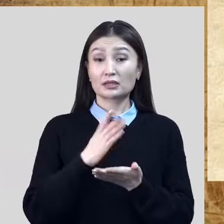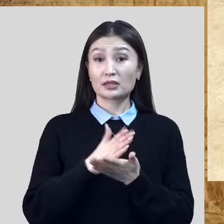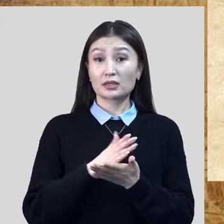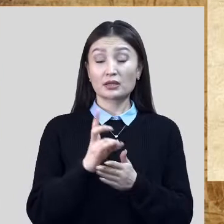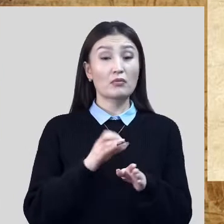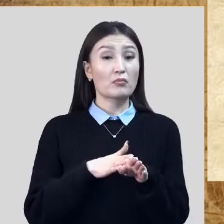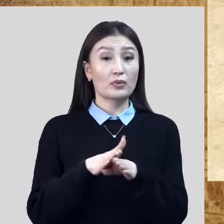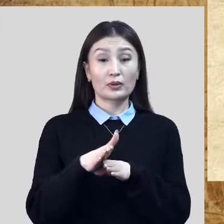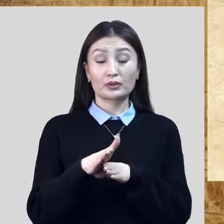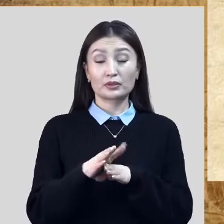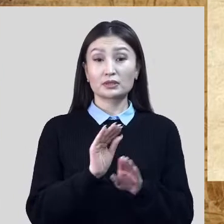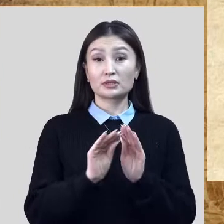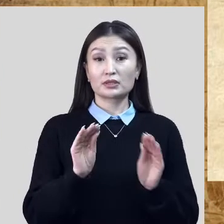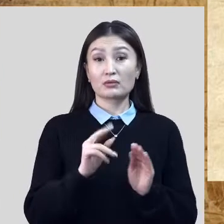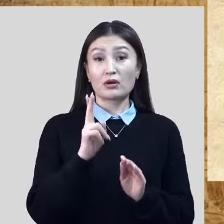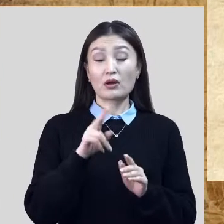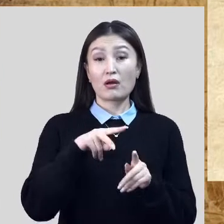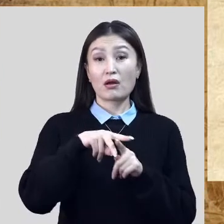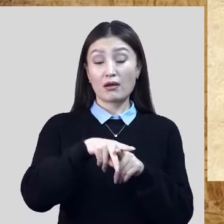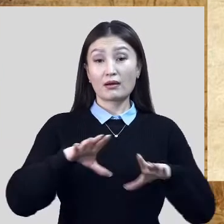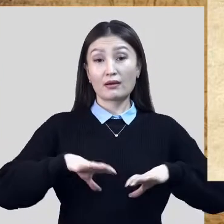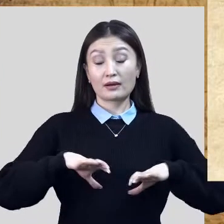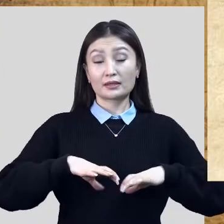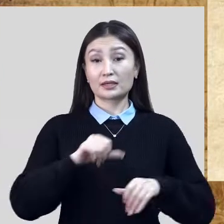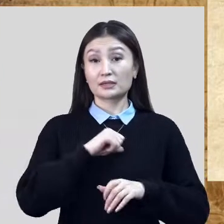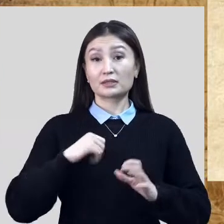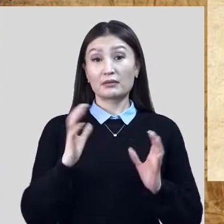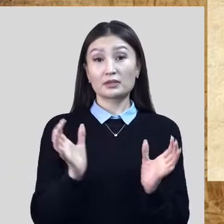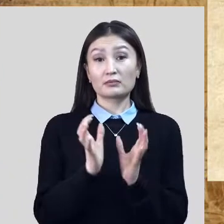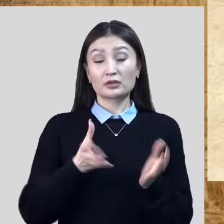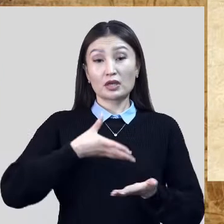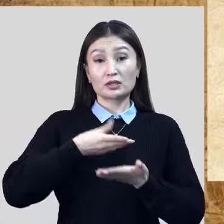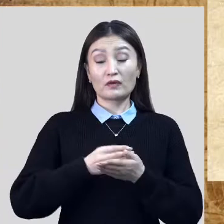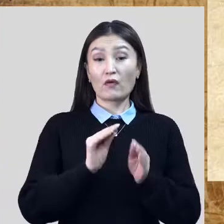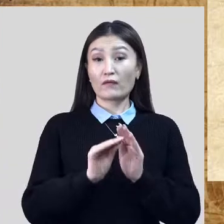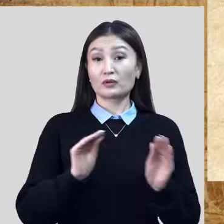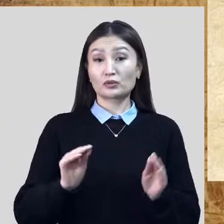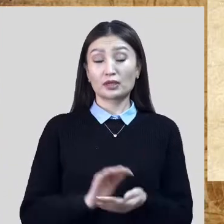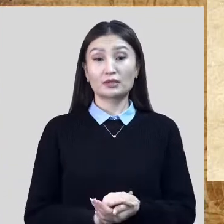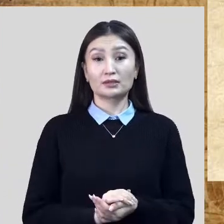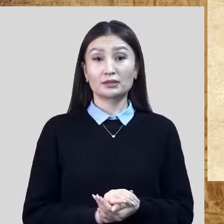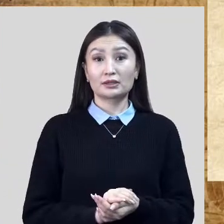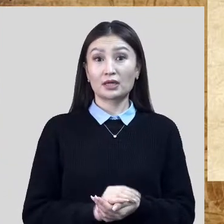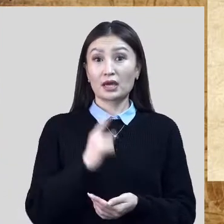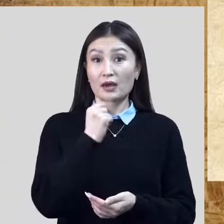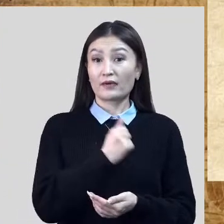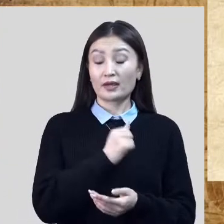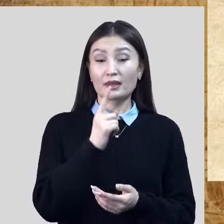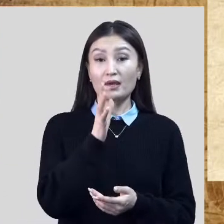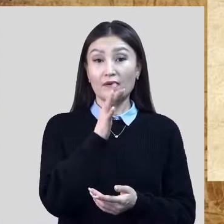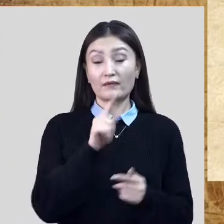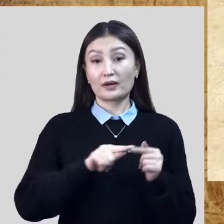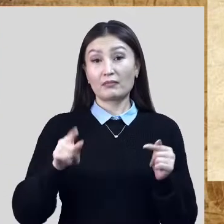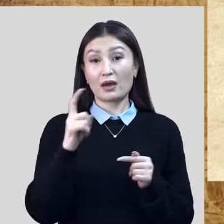на полностью снаряженном коне и сами заботиться о своем вооружении. В военное время